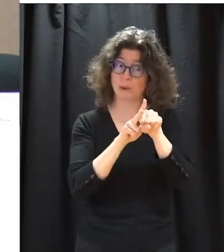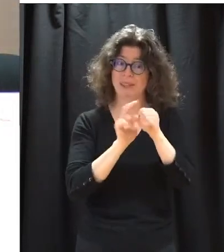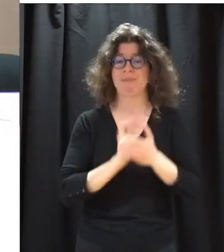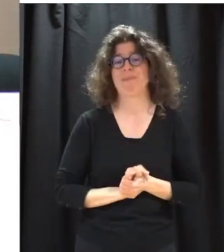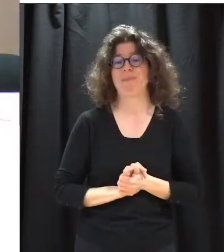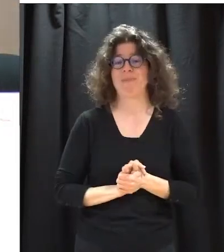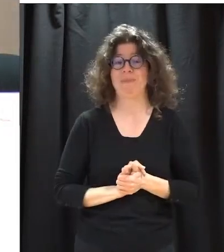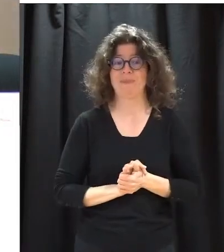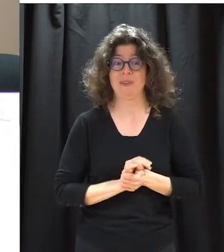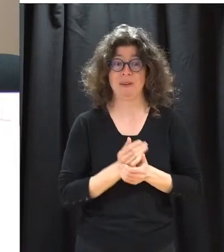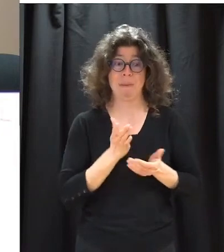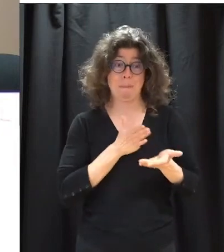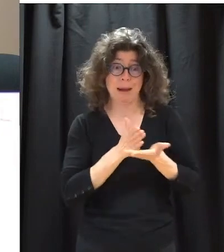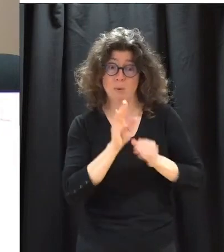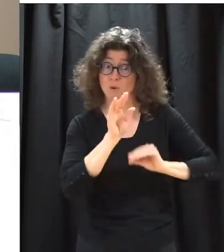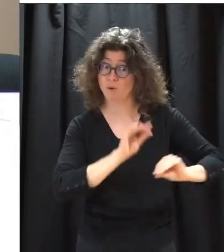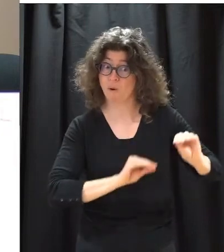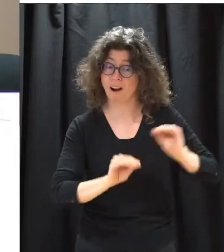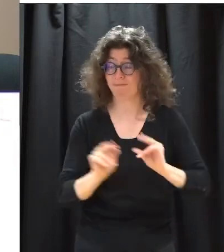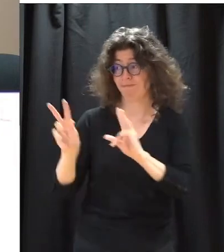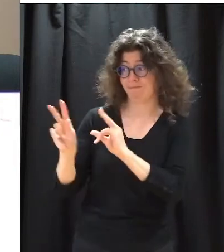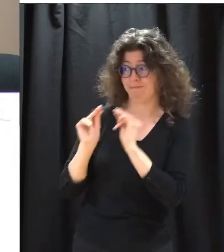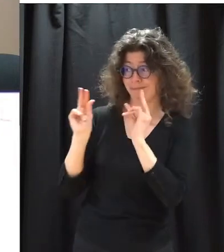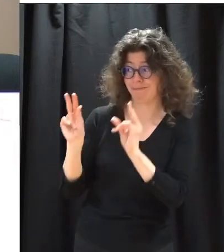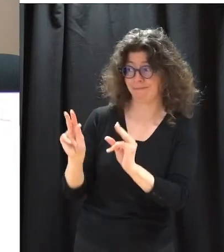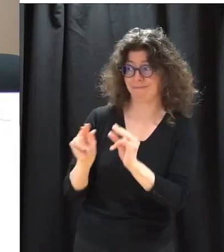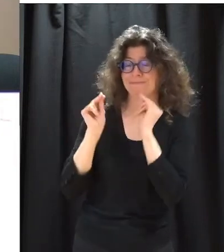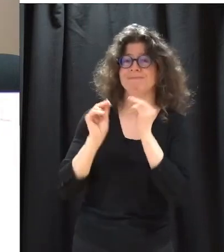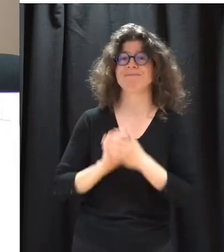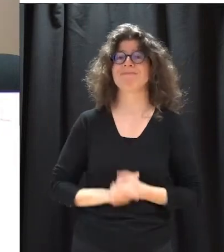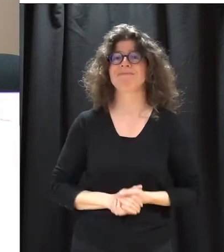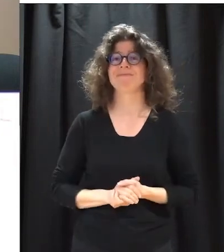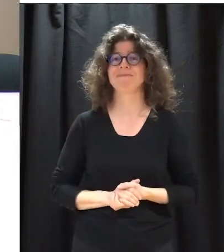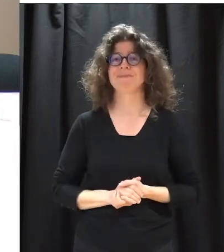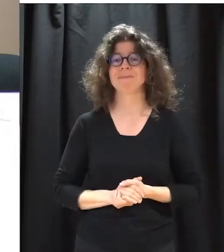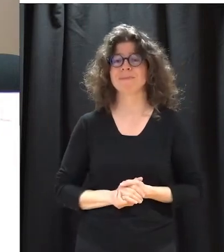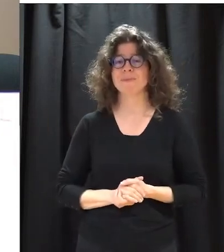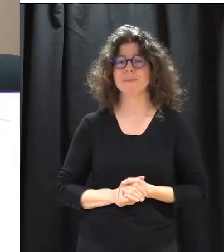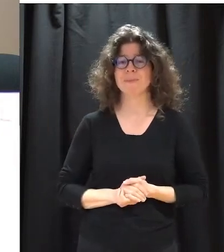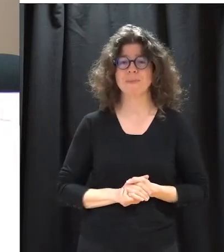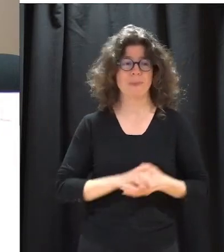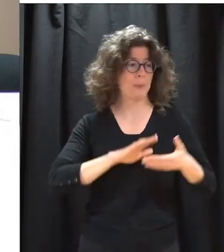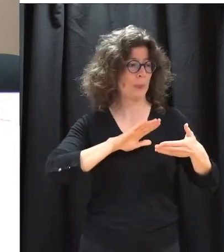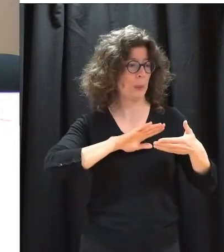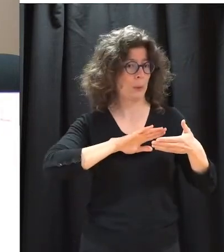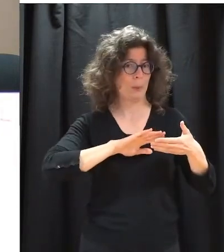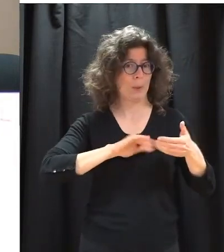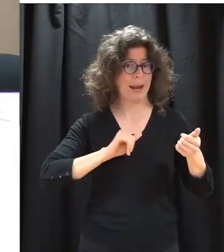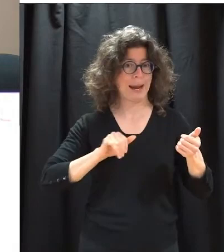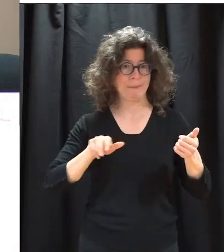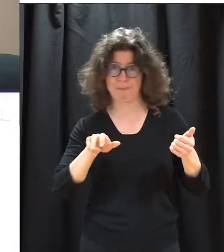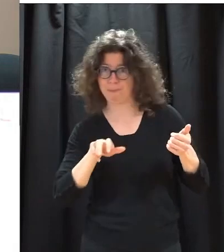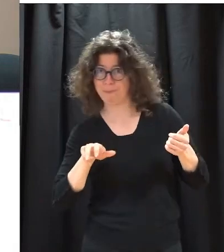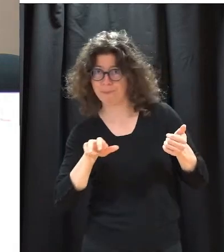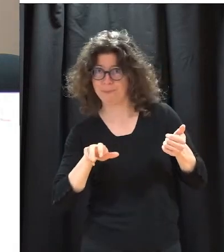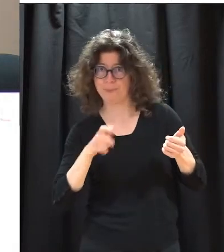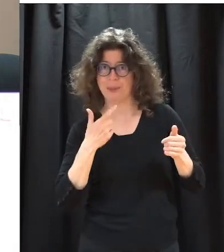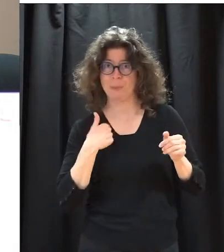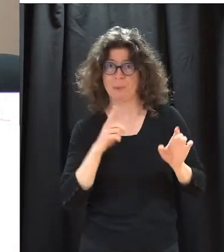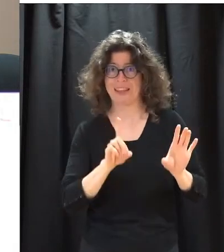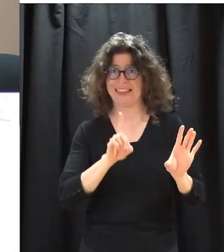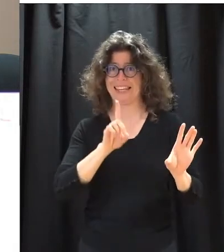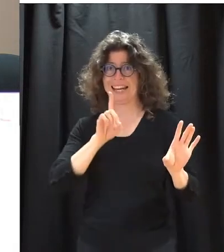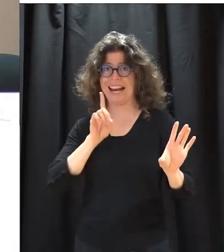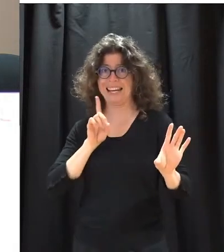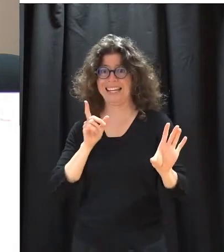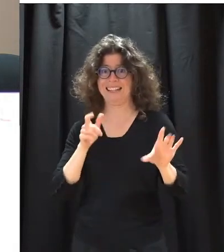sur les parcours de soins. On va reprendre la main. Et puis moi, je vais me décaler parce que j'ai l'impression que